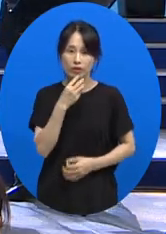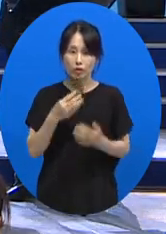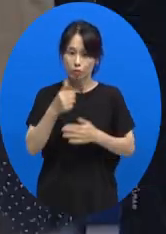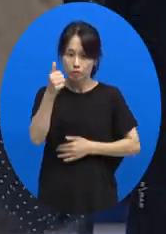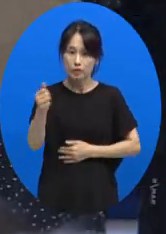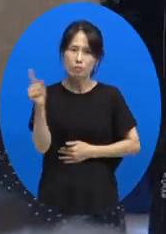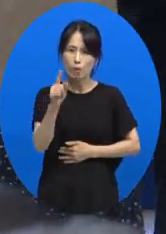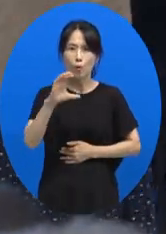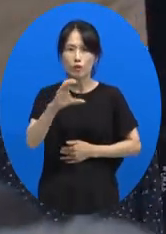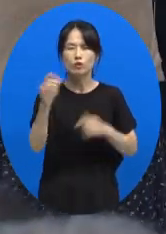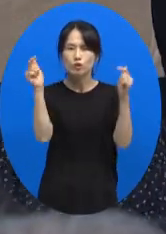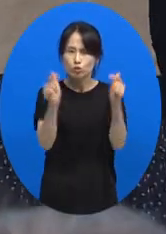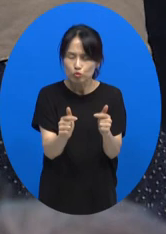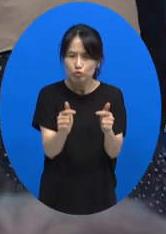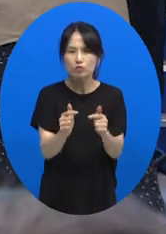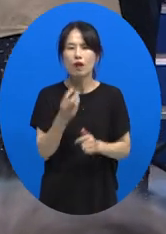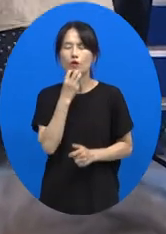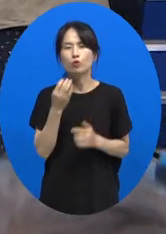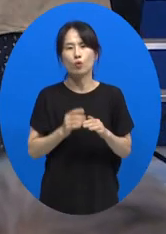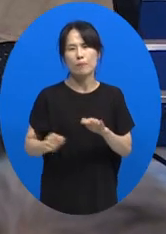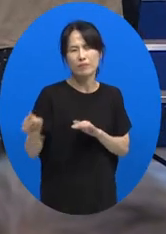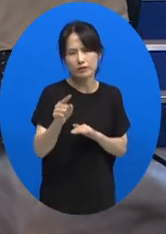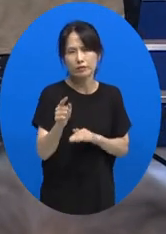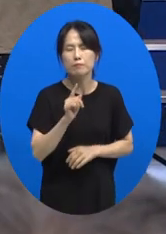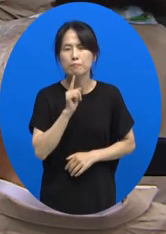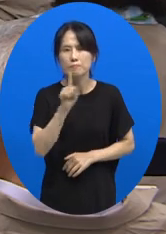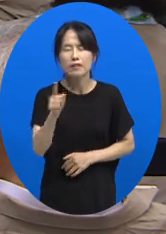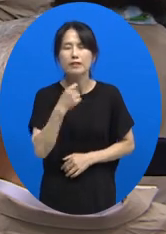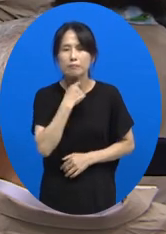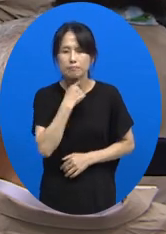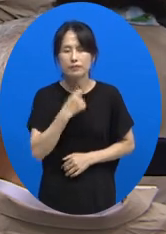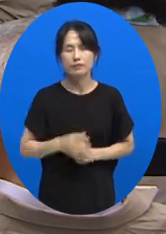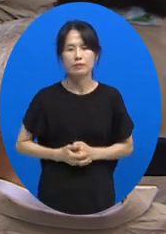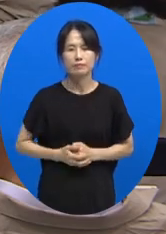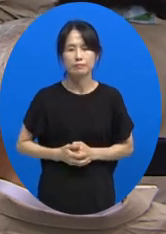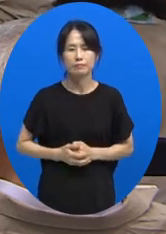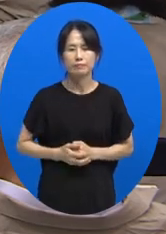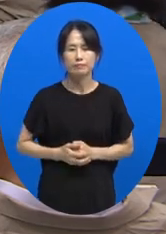경기도가 탄소 중립에 선도적 역할을 하겠다며 이번 행사에 문을 열었습니다.